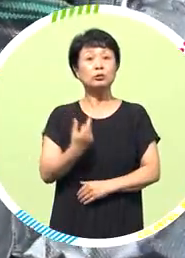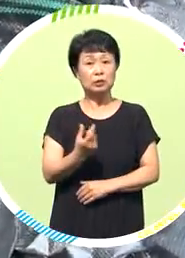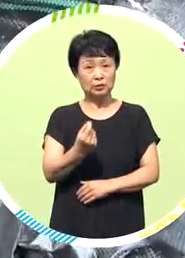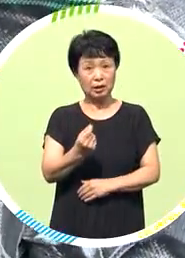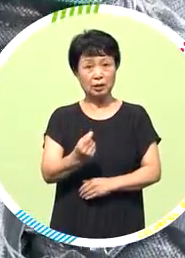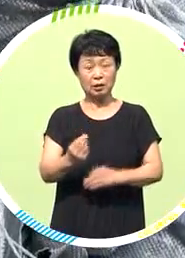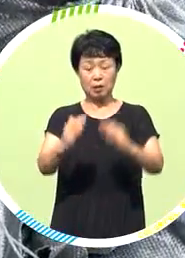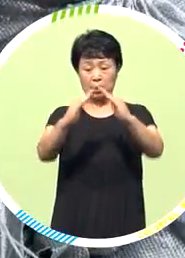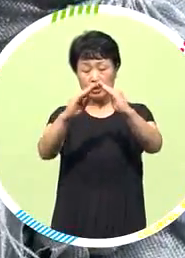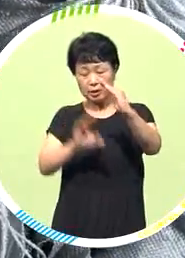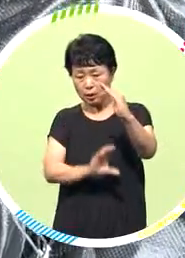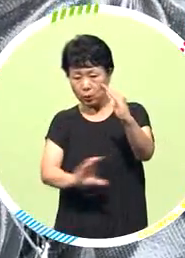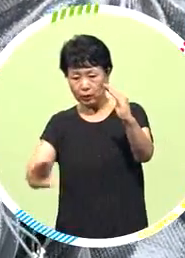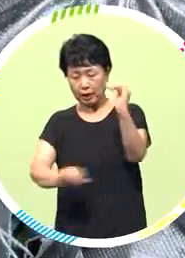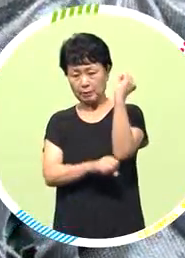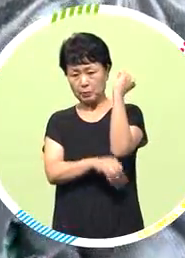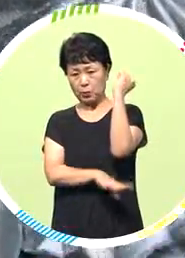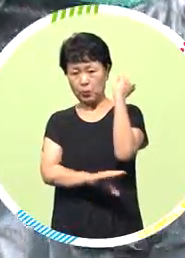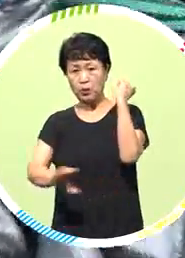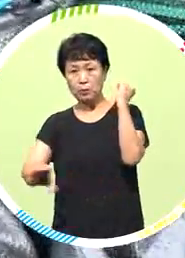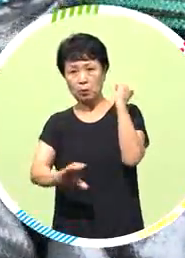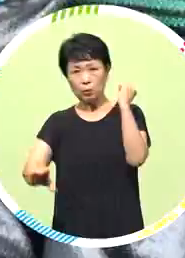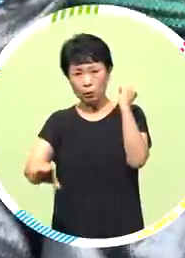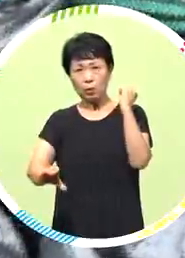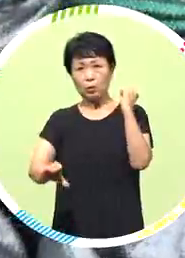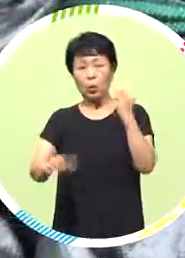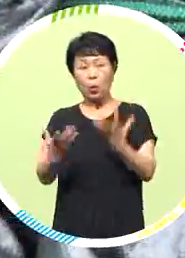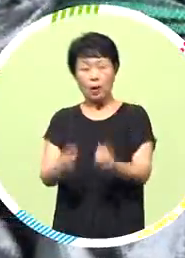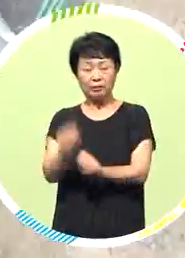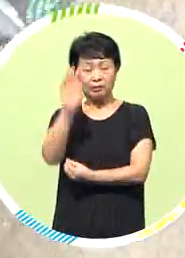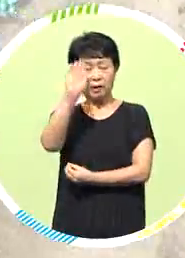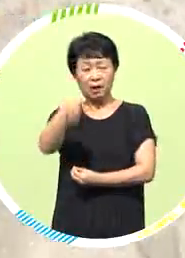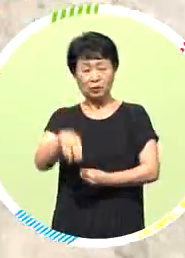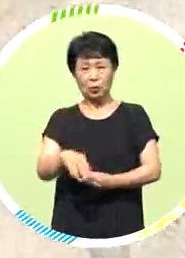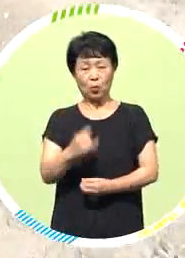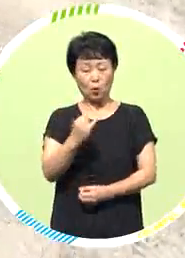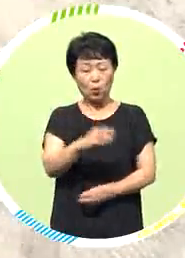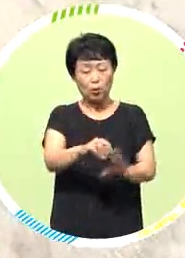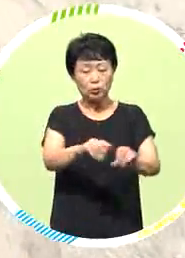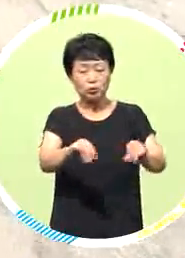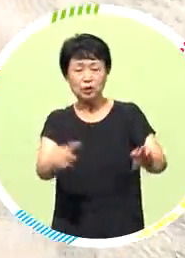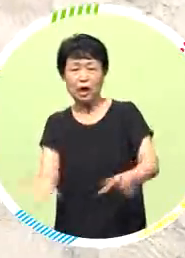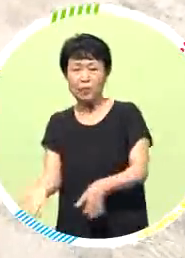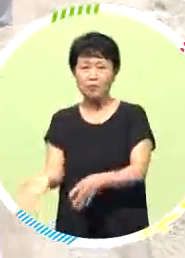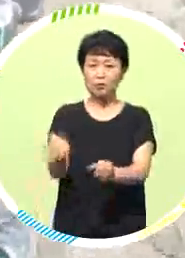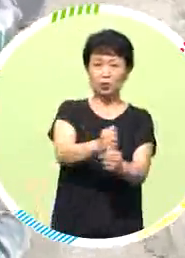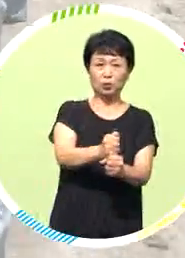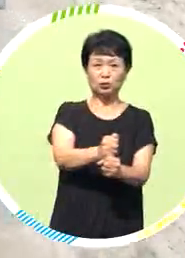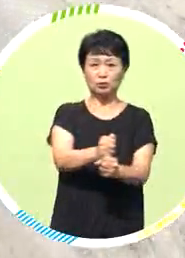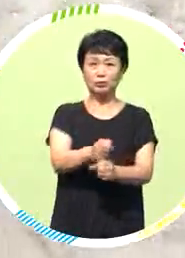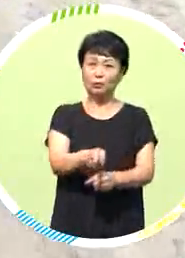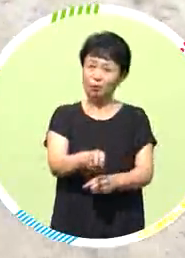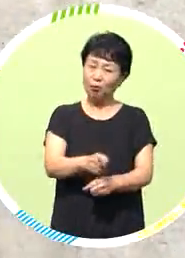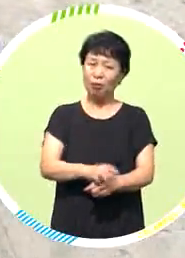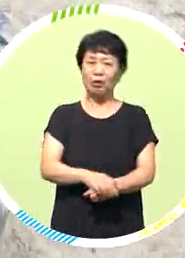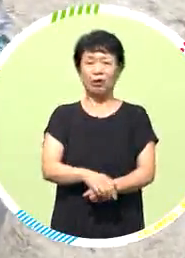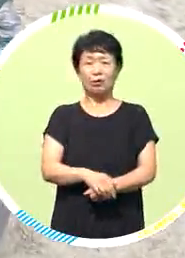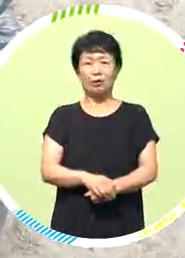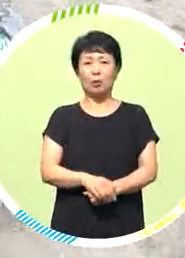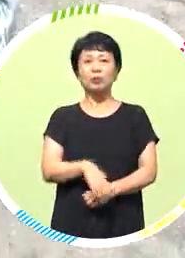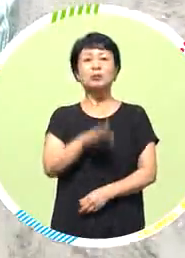浜の砂を使ってるので、解体したら本当にいろんなゴミが出なくってエコなんですよ。